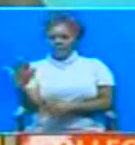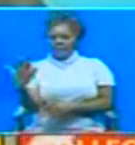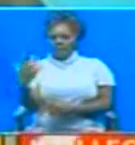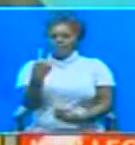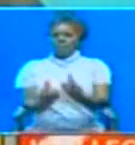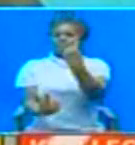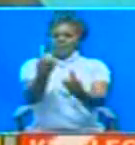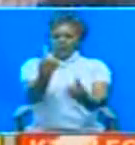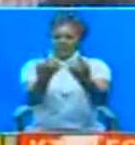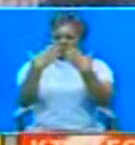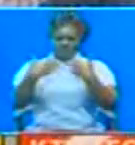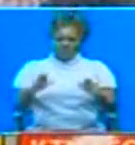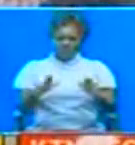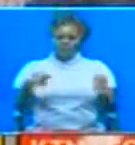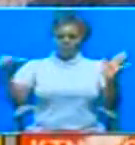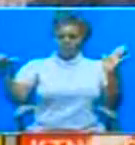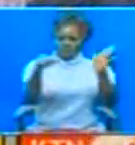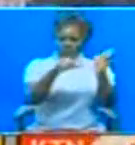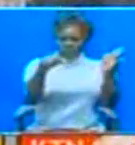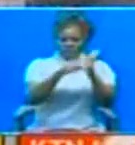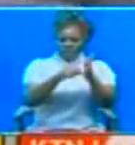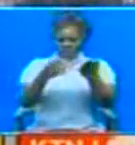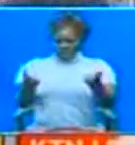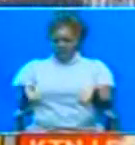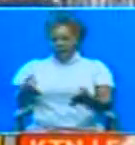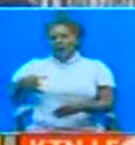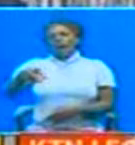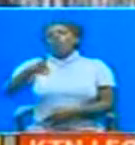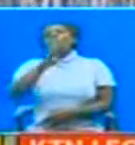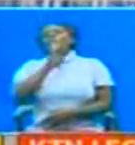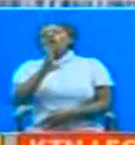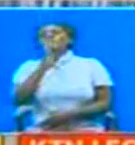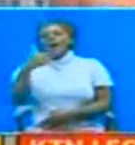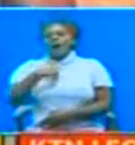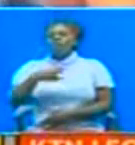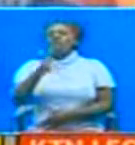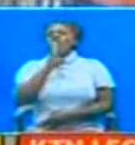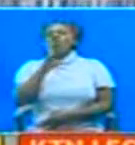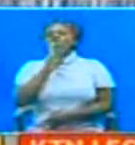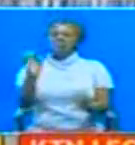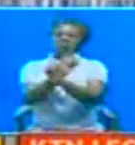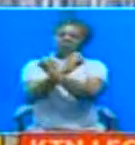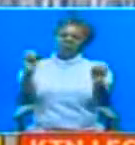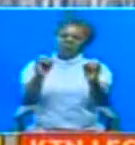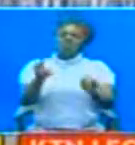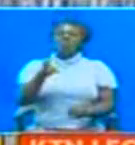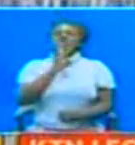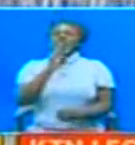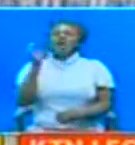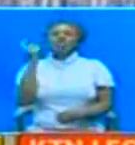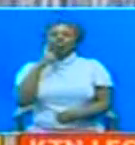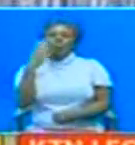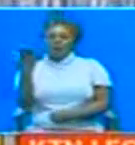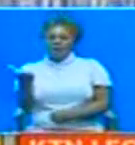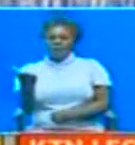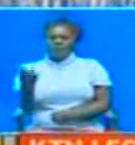razed down by fire. Problem hapa Bugar ni maji. Kwanza hakuna maji, tuna water kiosk yenye